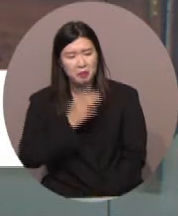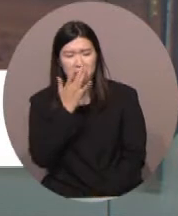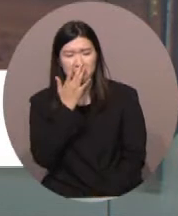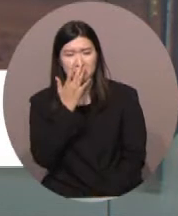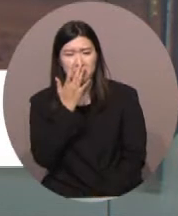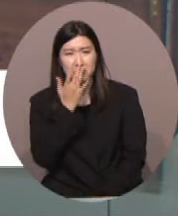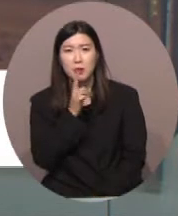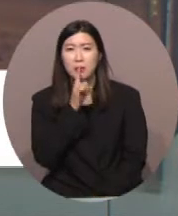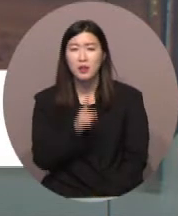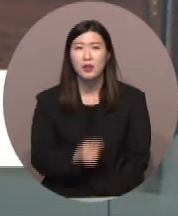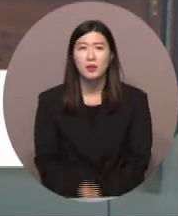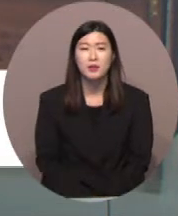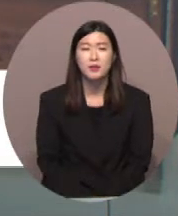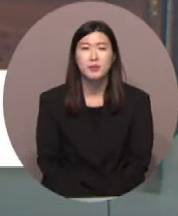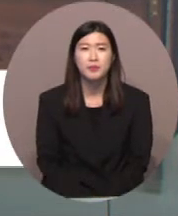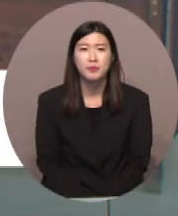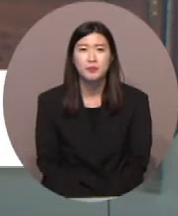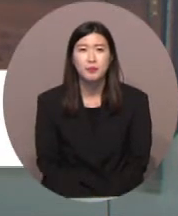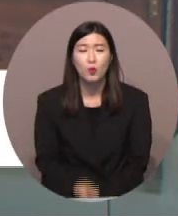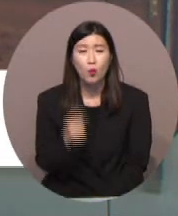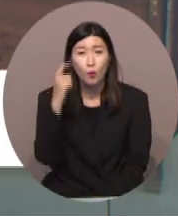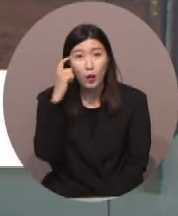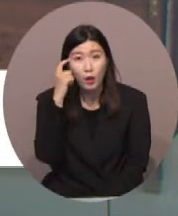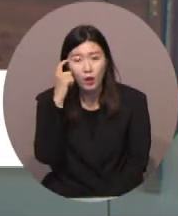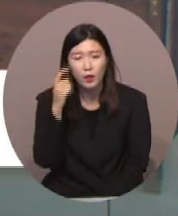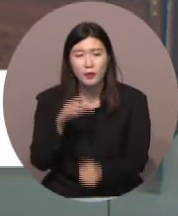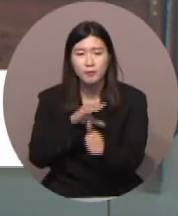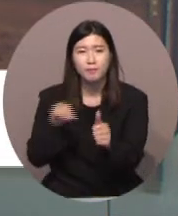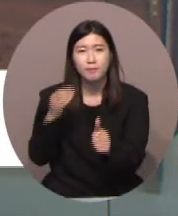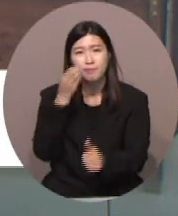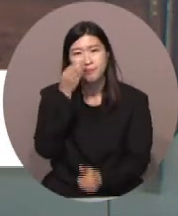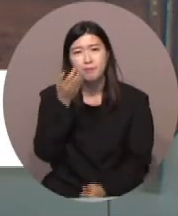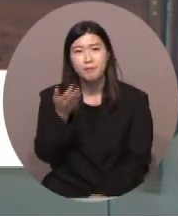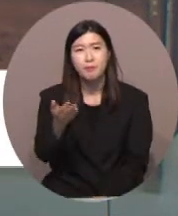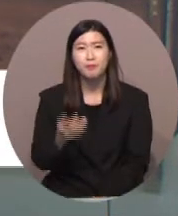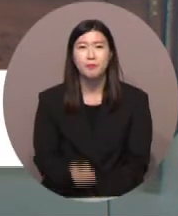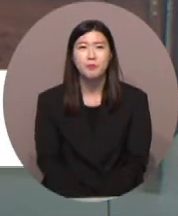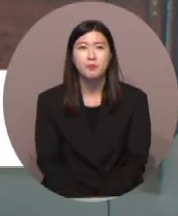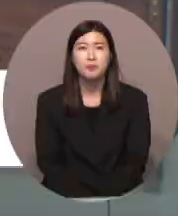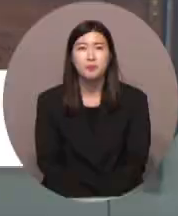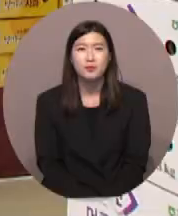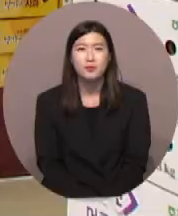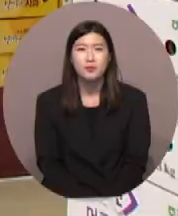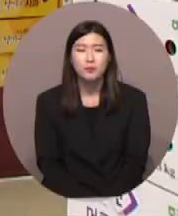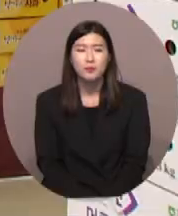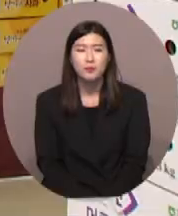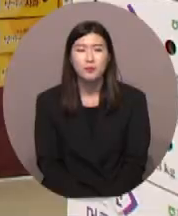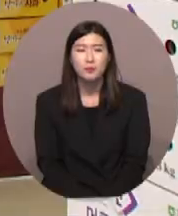체감하지 못하고 있다고 합니다. 이유가 무엇인지 박선진 기자가 다녀왔습니다.